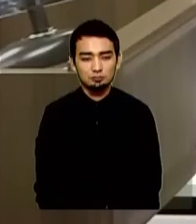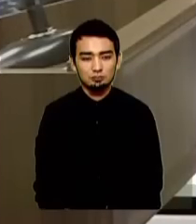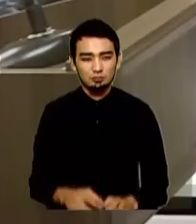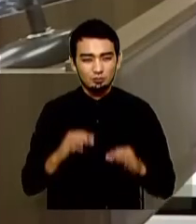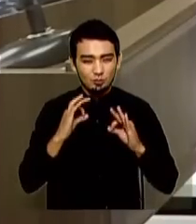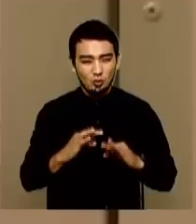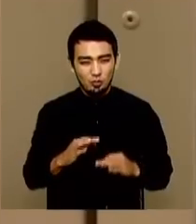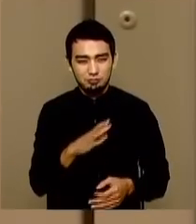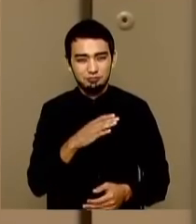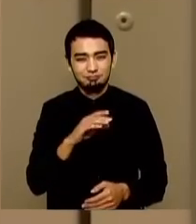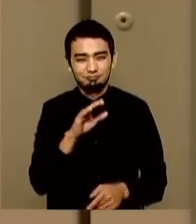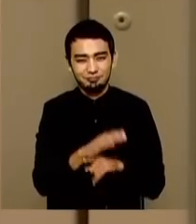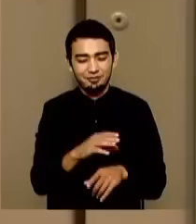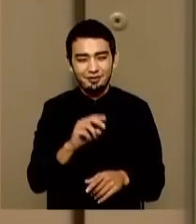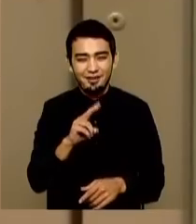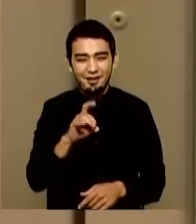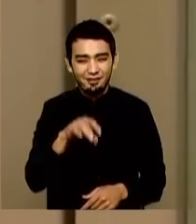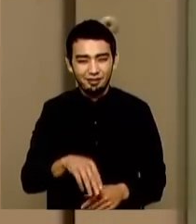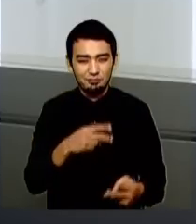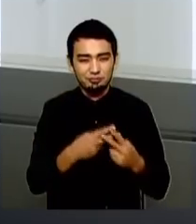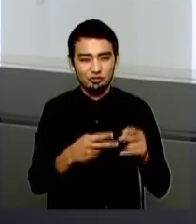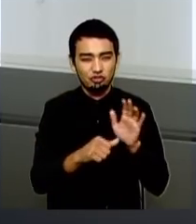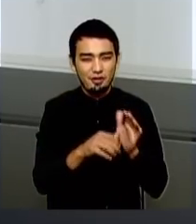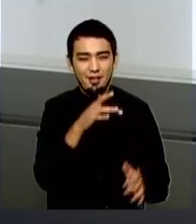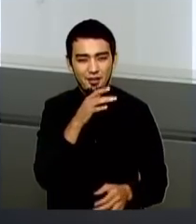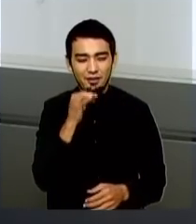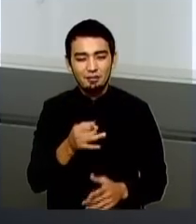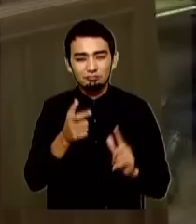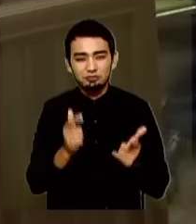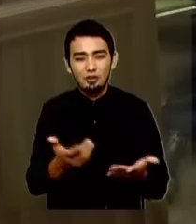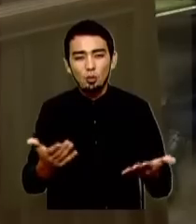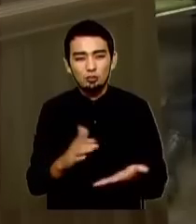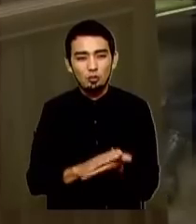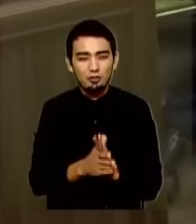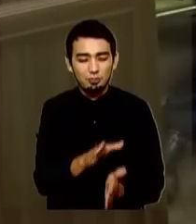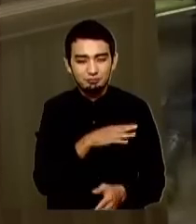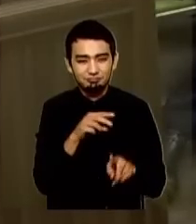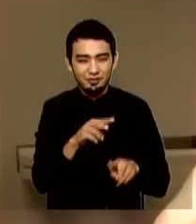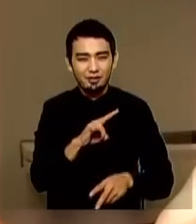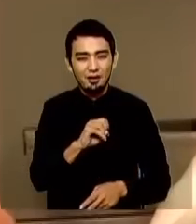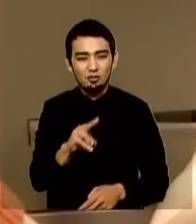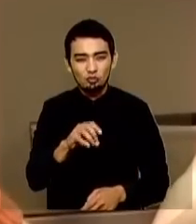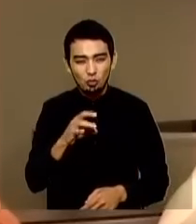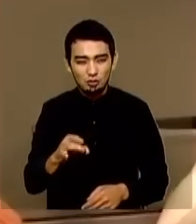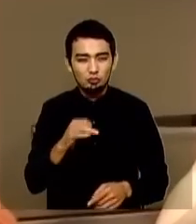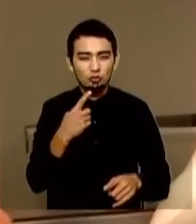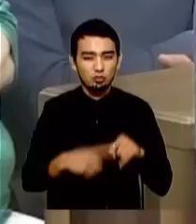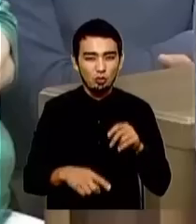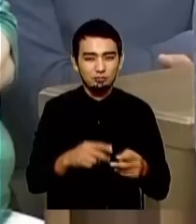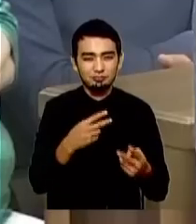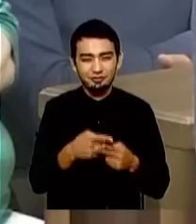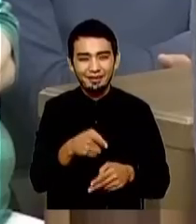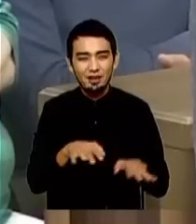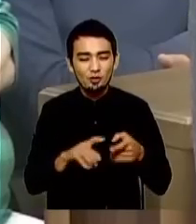Прокуроры запросили для Кайрата Буранбаева 6 лет лишения свободы. Какое соглашение заключили надзорники с другими подсудимыми по этому